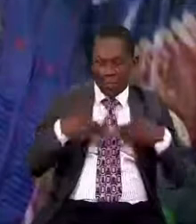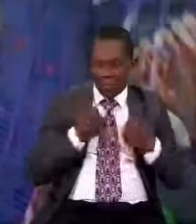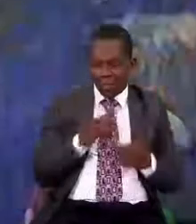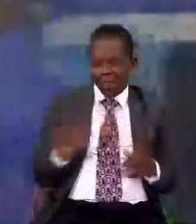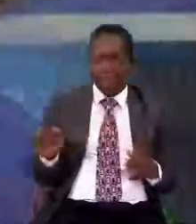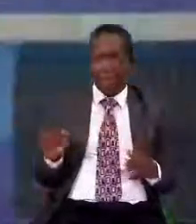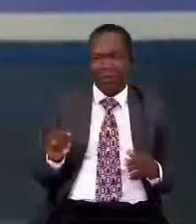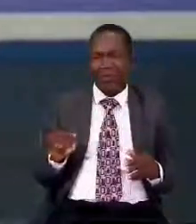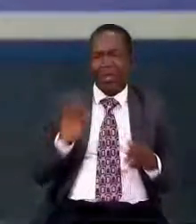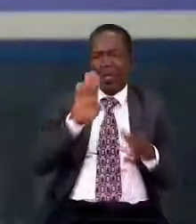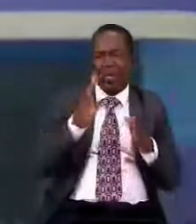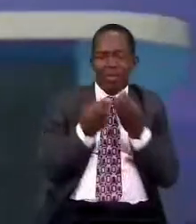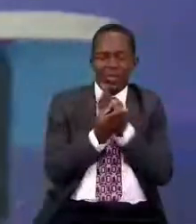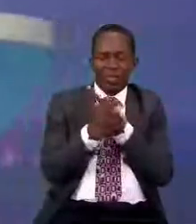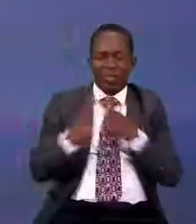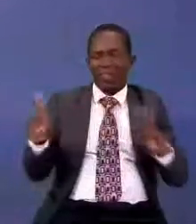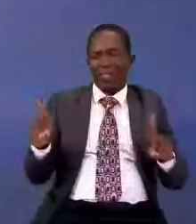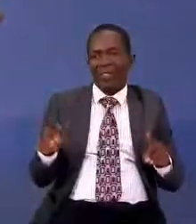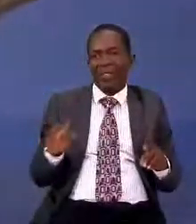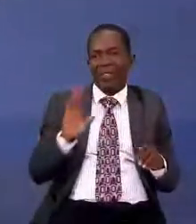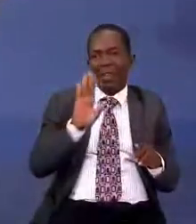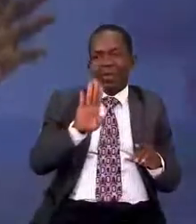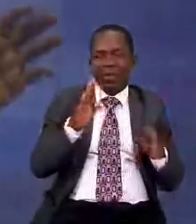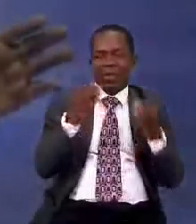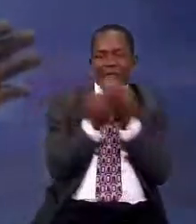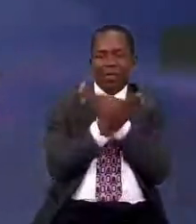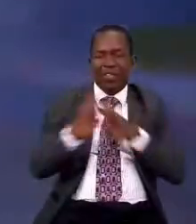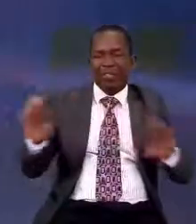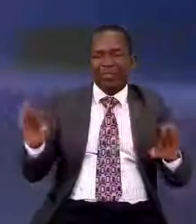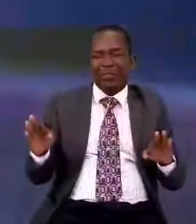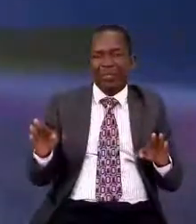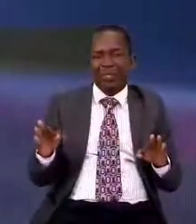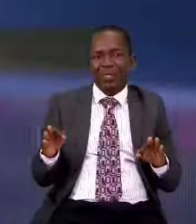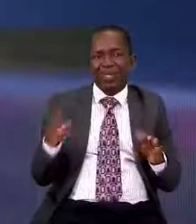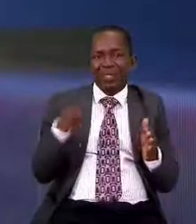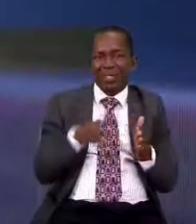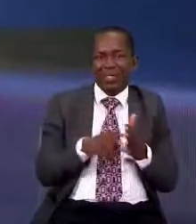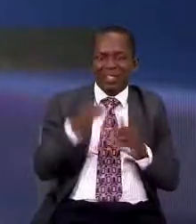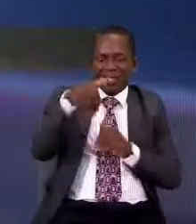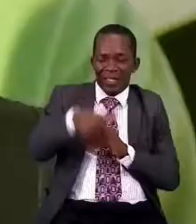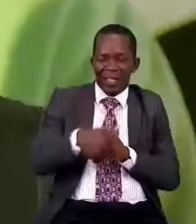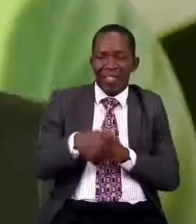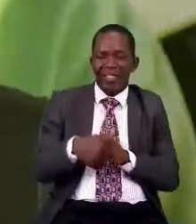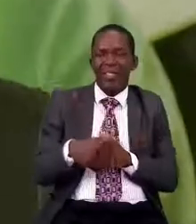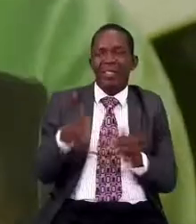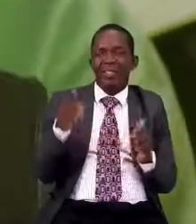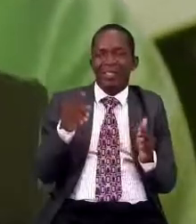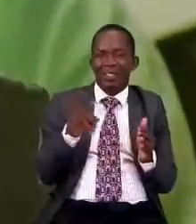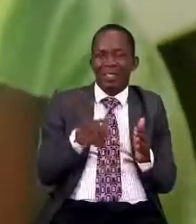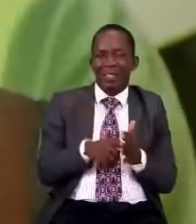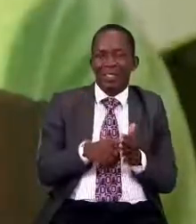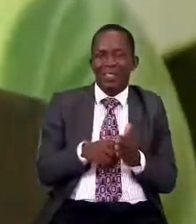émancipation, aujourd'hui, cette parole de l'Écriture que vous venez d'entendre